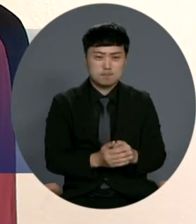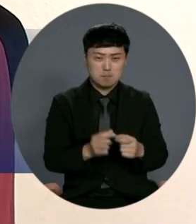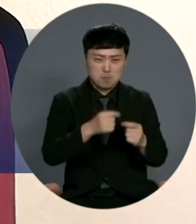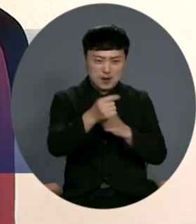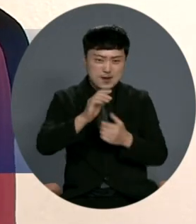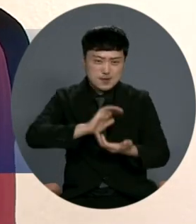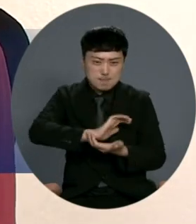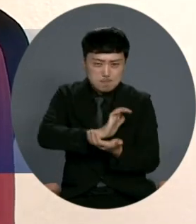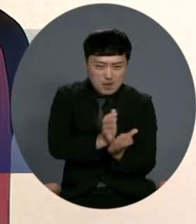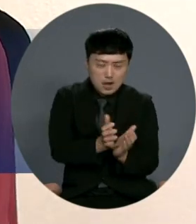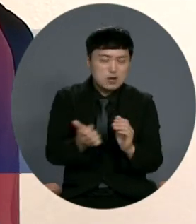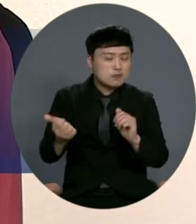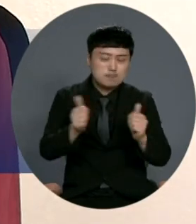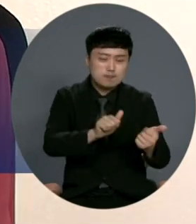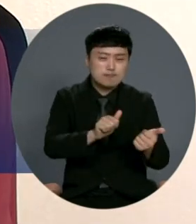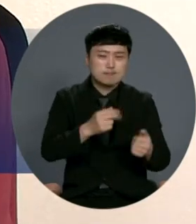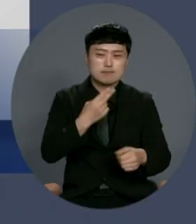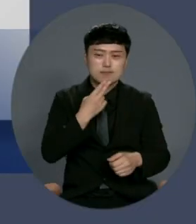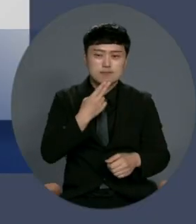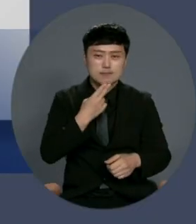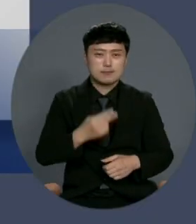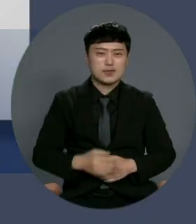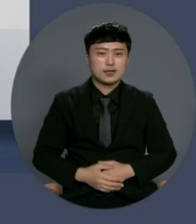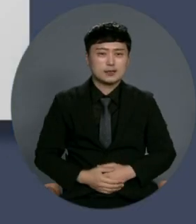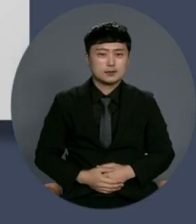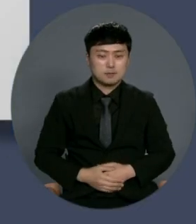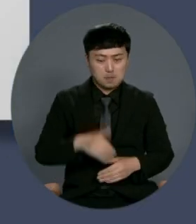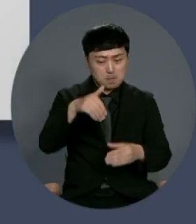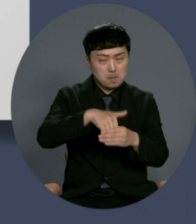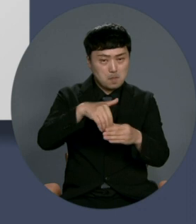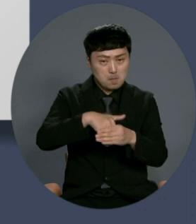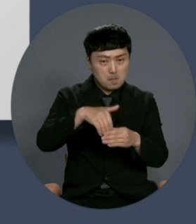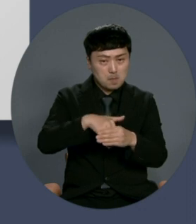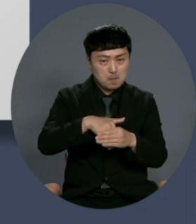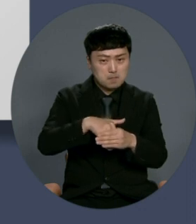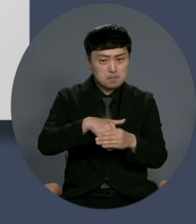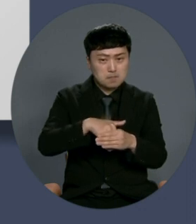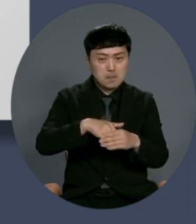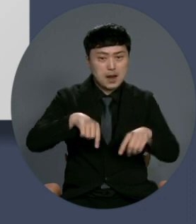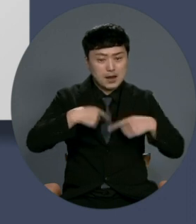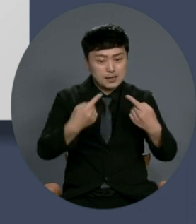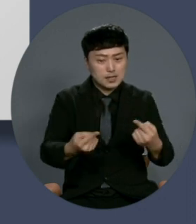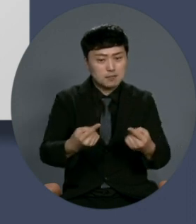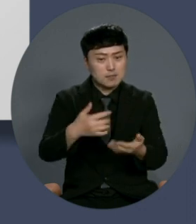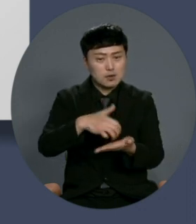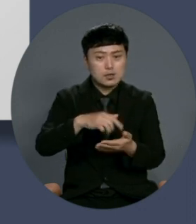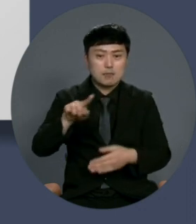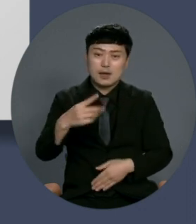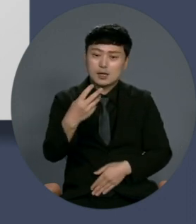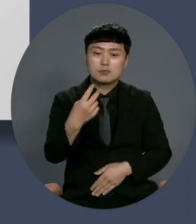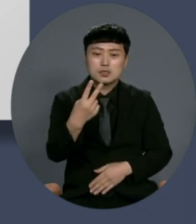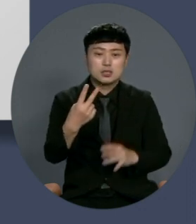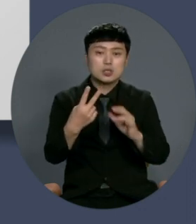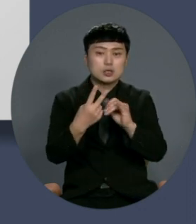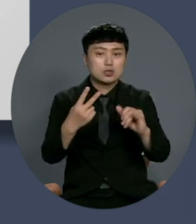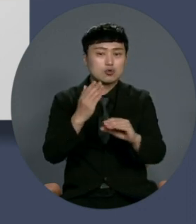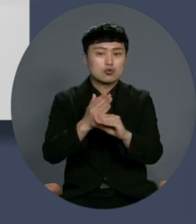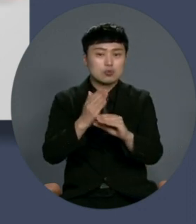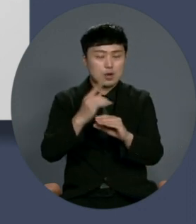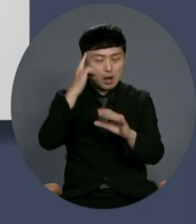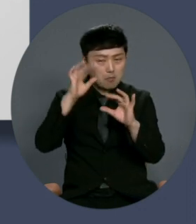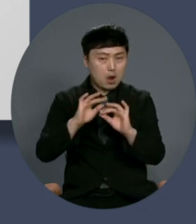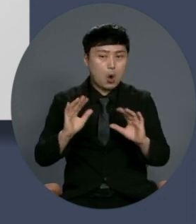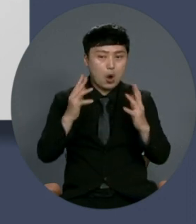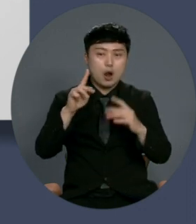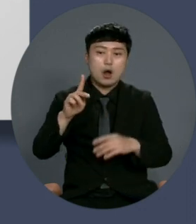영원히 짓밟혀가지고 죽어 있지 않는다. 투표에 참여한 발레오 경주노조 조합원 132명 가운데